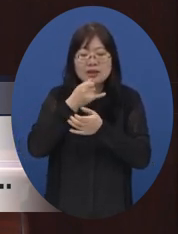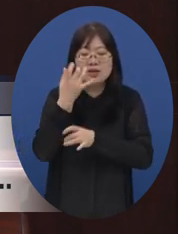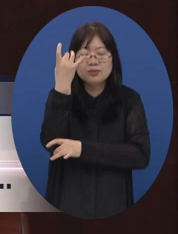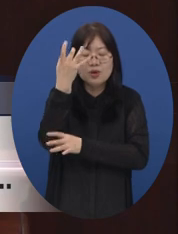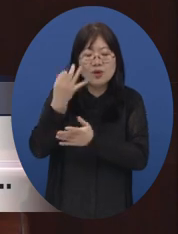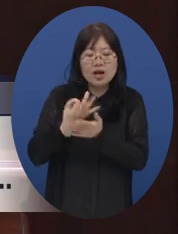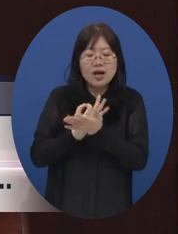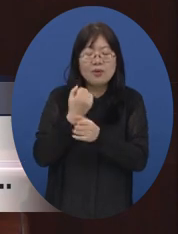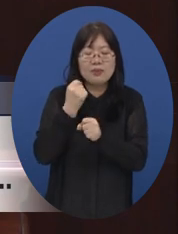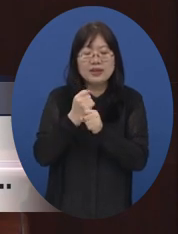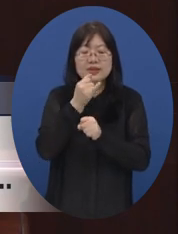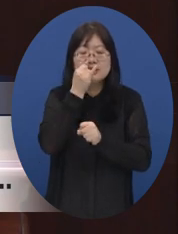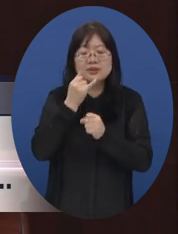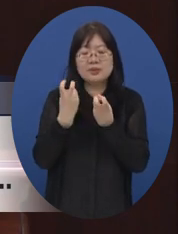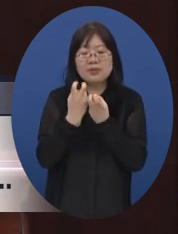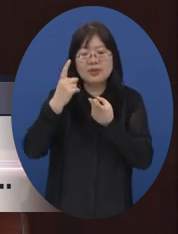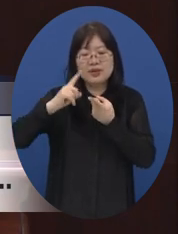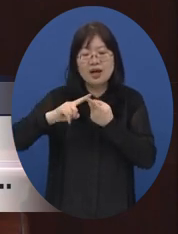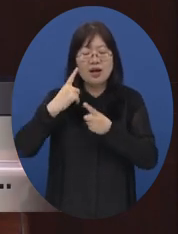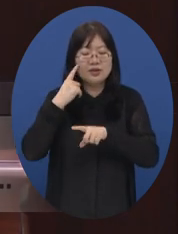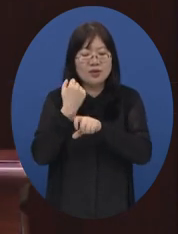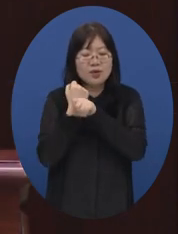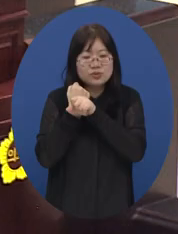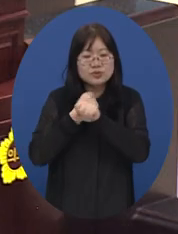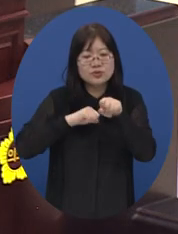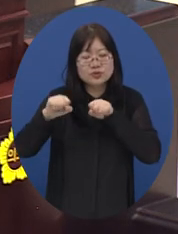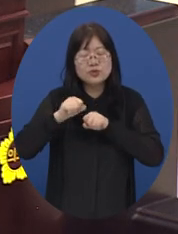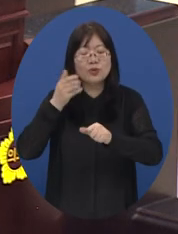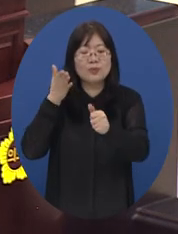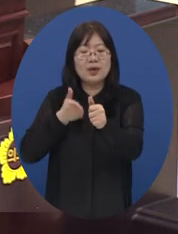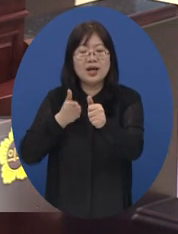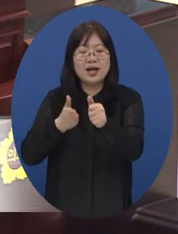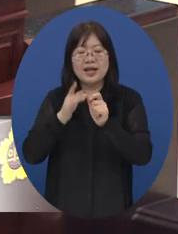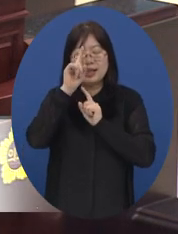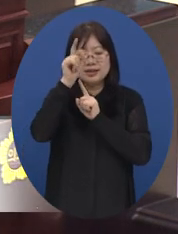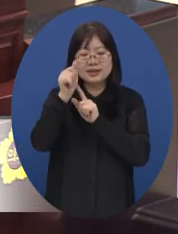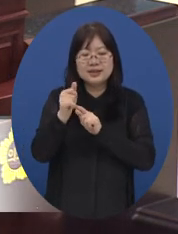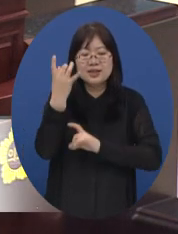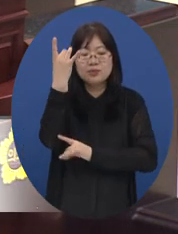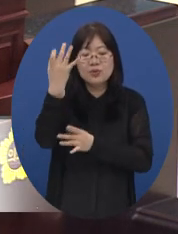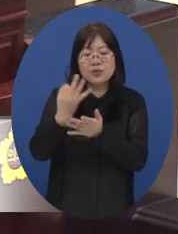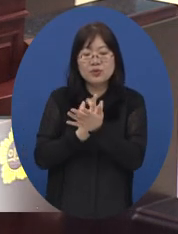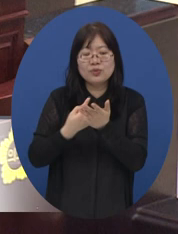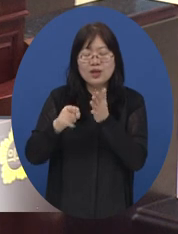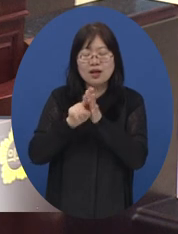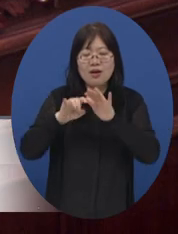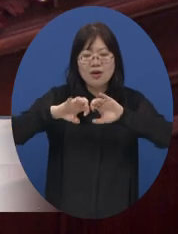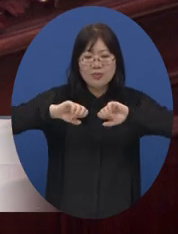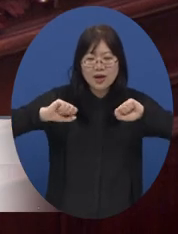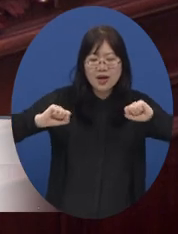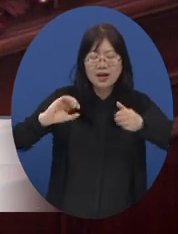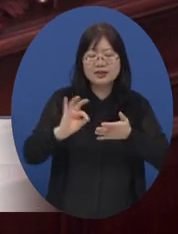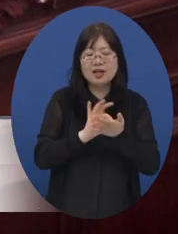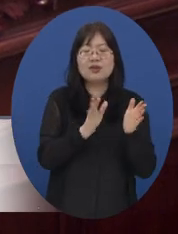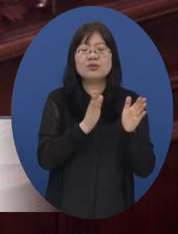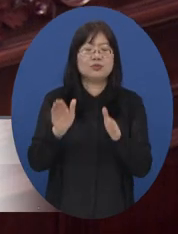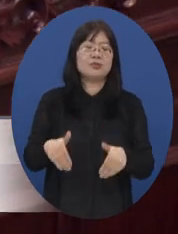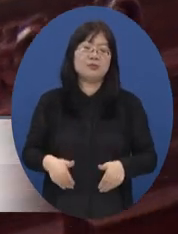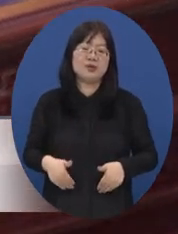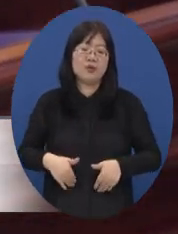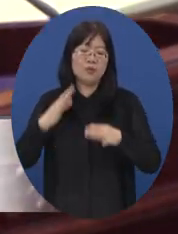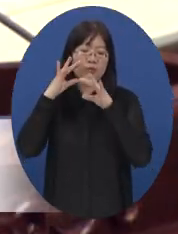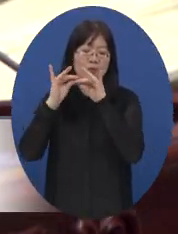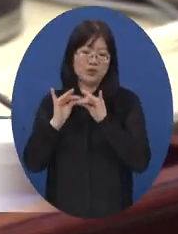적립할 수 있는 방안에 대한 연구용역을 추진해 줄 것 이 지사는 기본소득을 위한 별도의 예산을 마련해야 한다는 것에